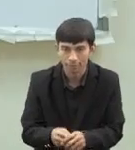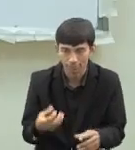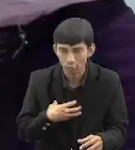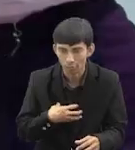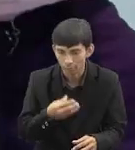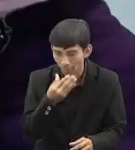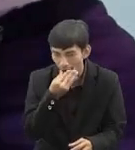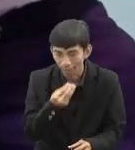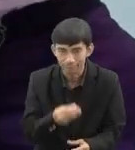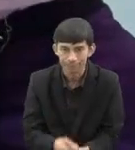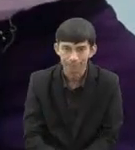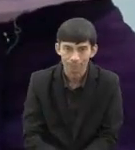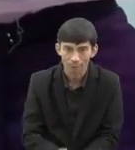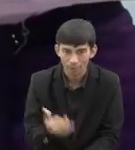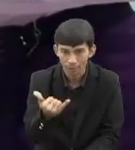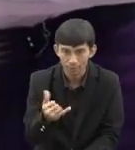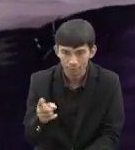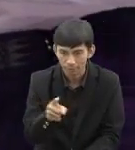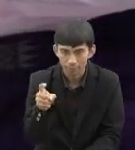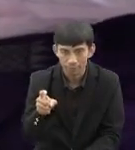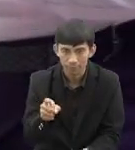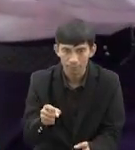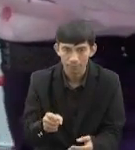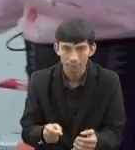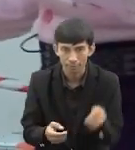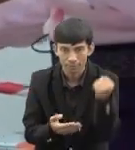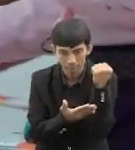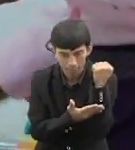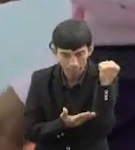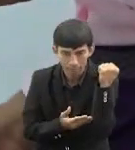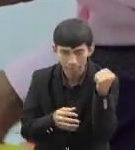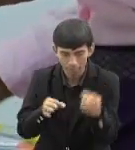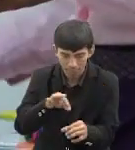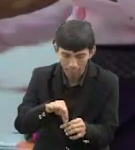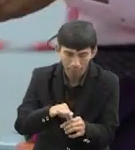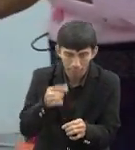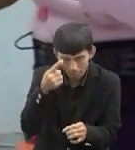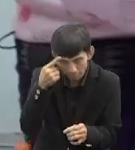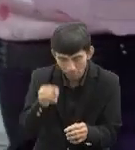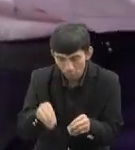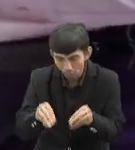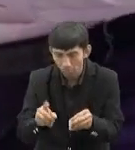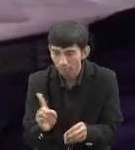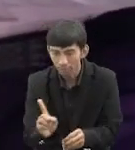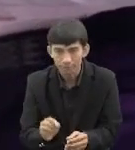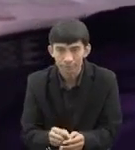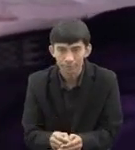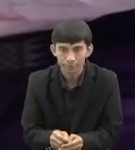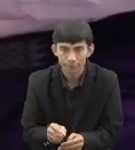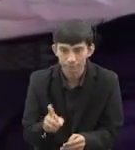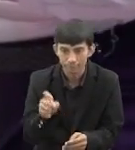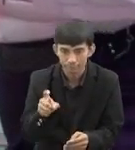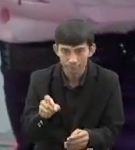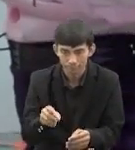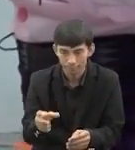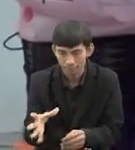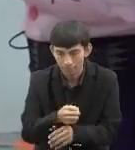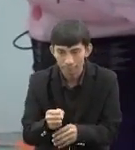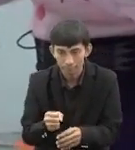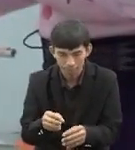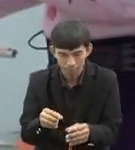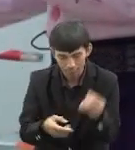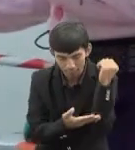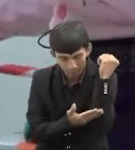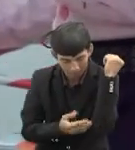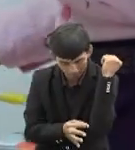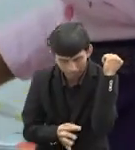chà. Bàm mùi ta kê do cả xú nâng cả khuê từ lụa nơi ở nà. Mà đoàn tiết, ta kê do cao su nâng